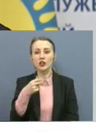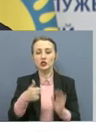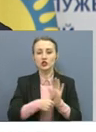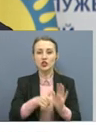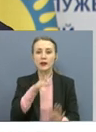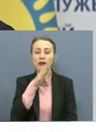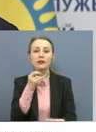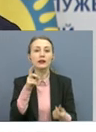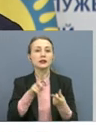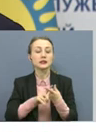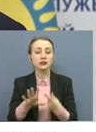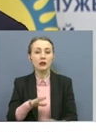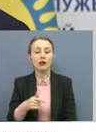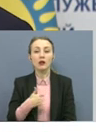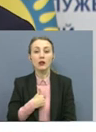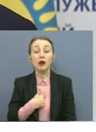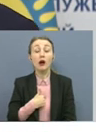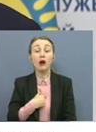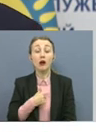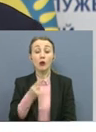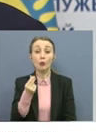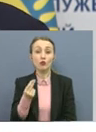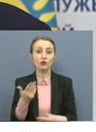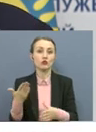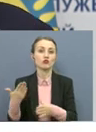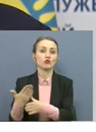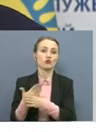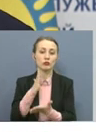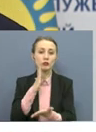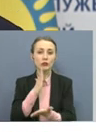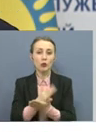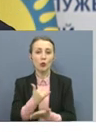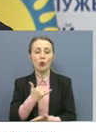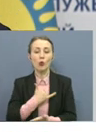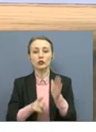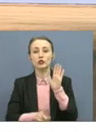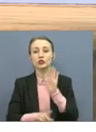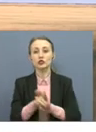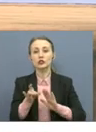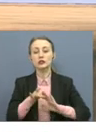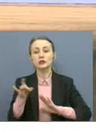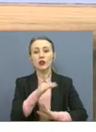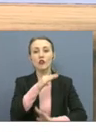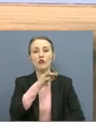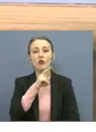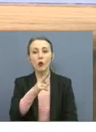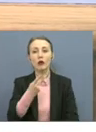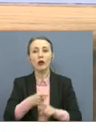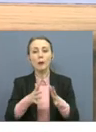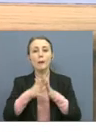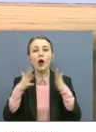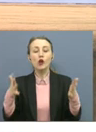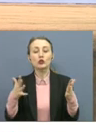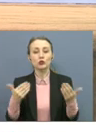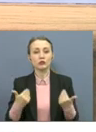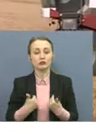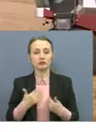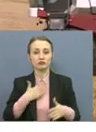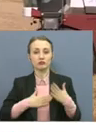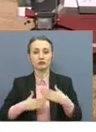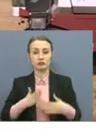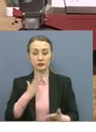ауыл шаруашылық субъектісі жұмыс істеп жатыр ауданда, былтырғымен салыстырғанда 107%. Өткен жылы аудан бойынша жаздық егіс 151